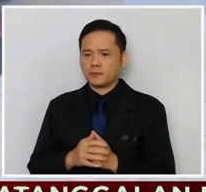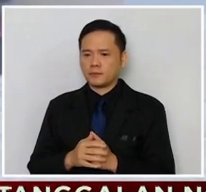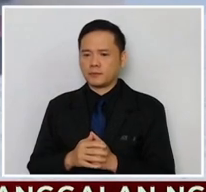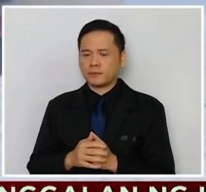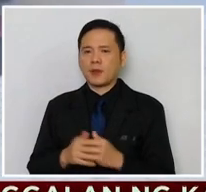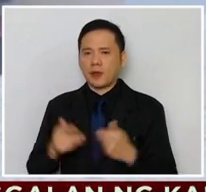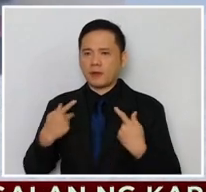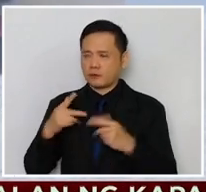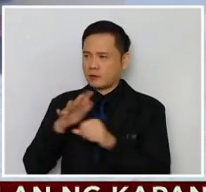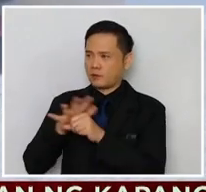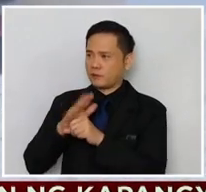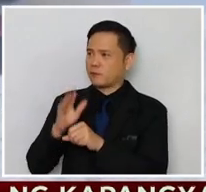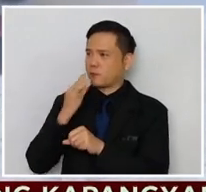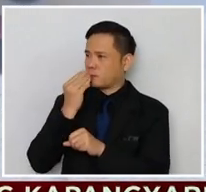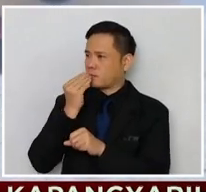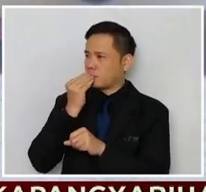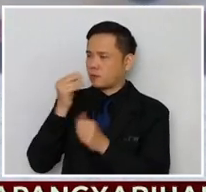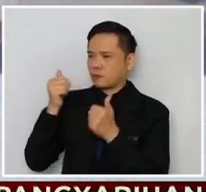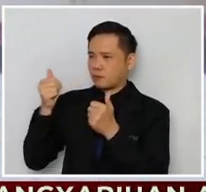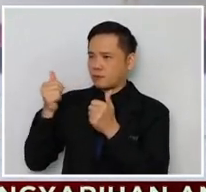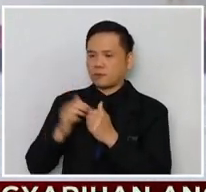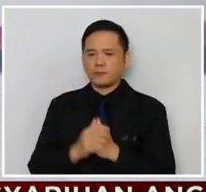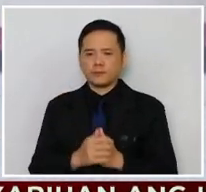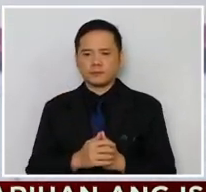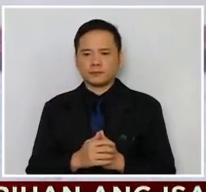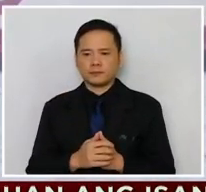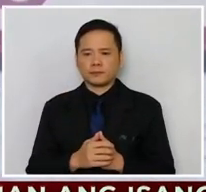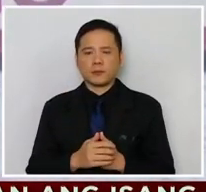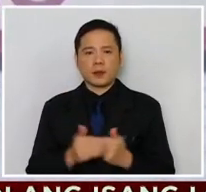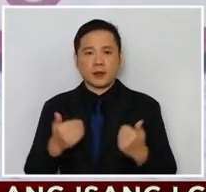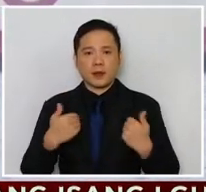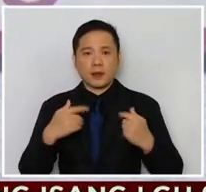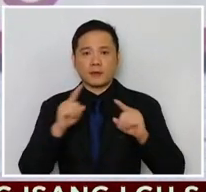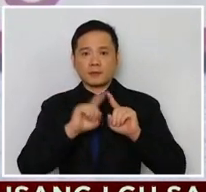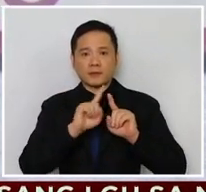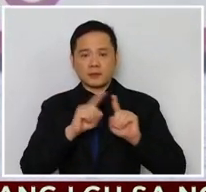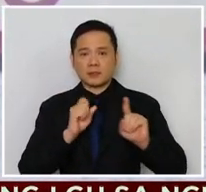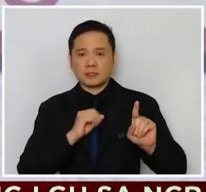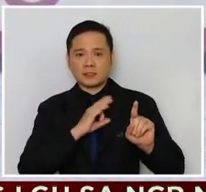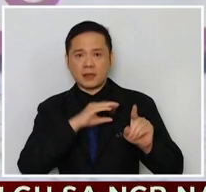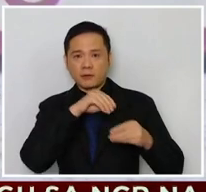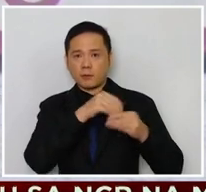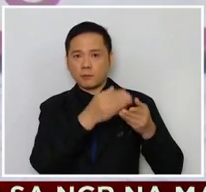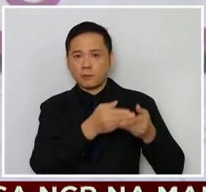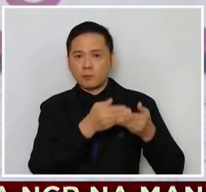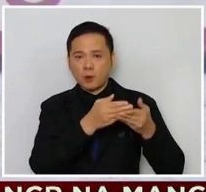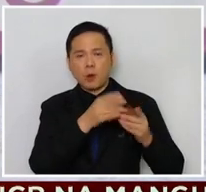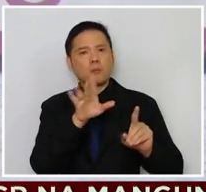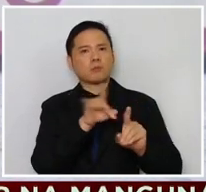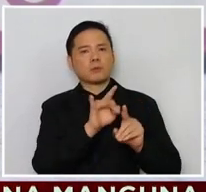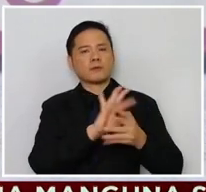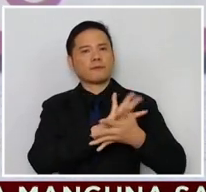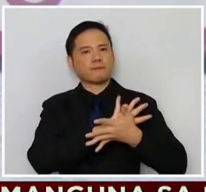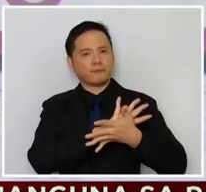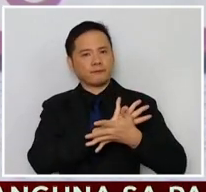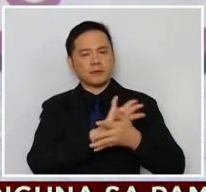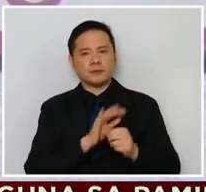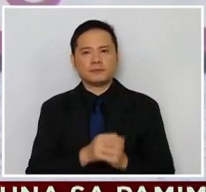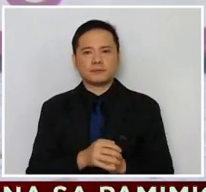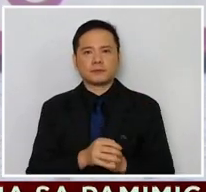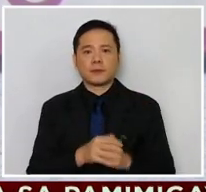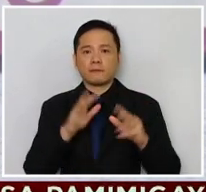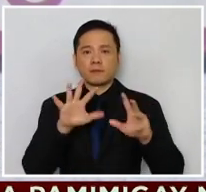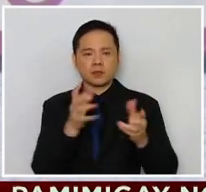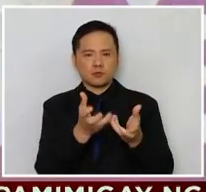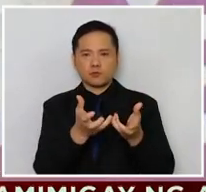pagkain. May 80 crew ang barko at 25 dito ay positibo sa COVID-19. Nakahiwalay na sila ng